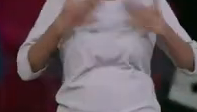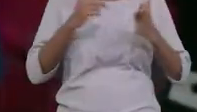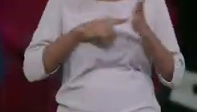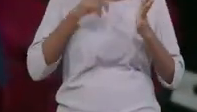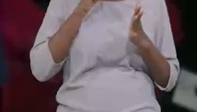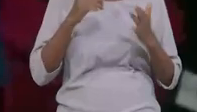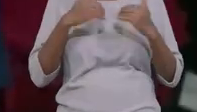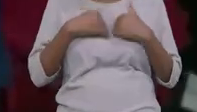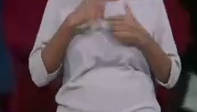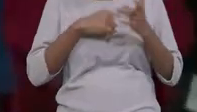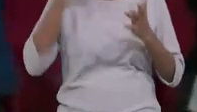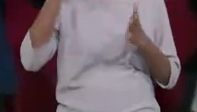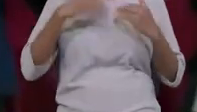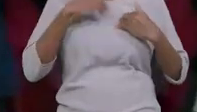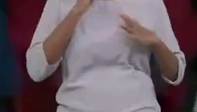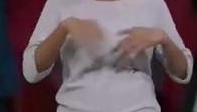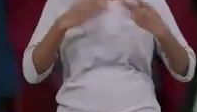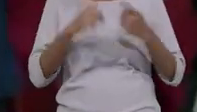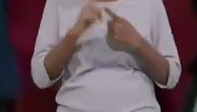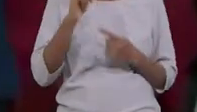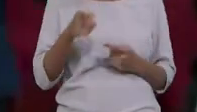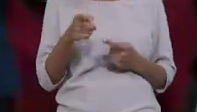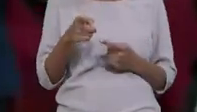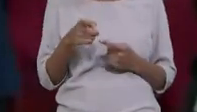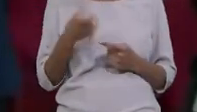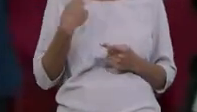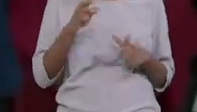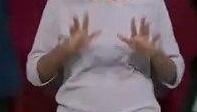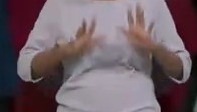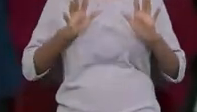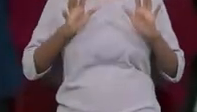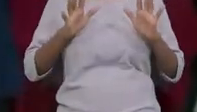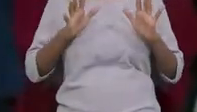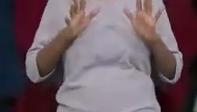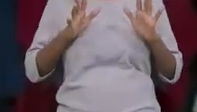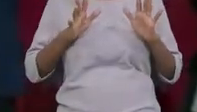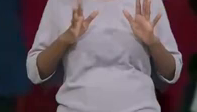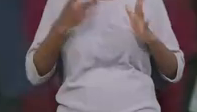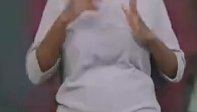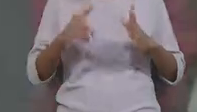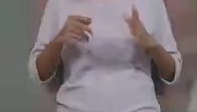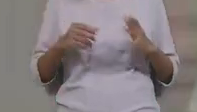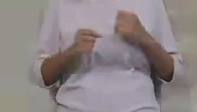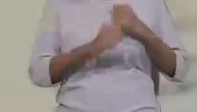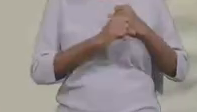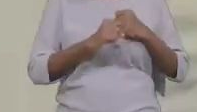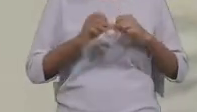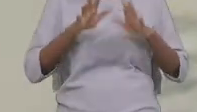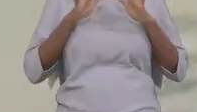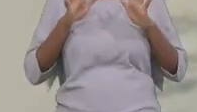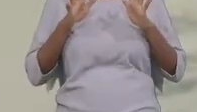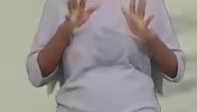Ne confesse pas ce que tu n'as pas, ce que Dieu ne t'a pas donné. La crainte, la